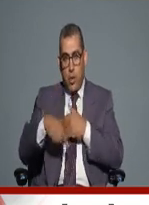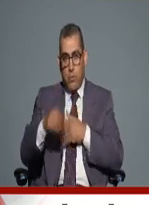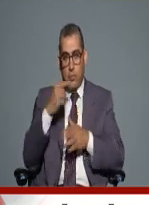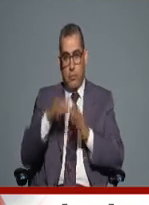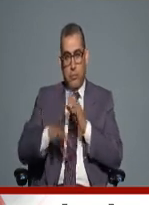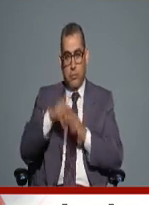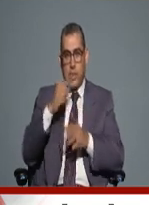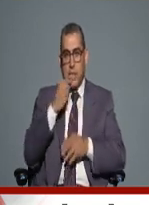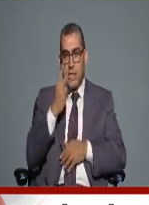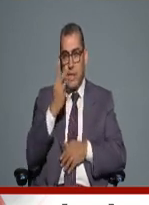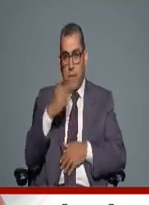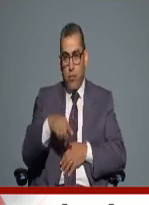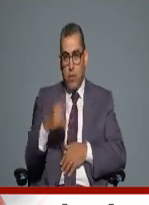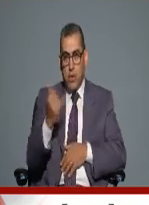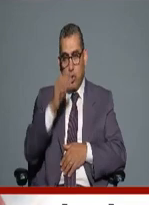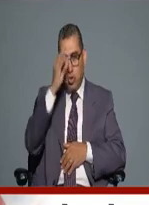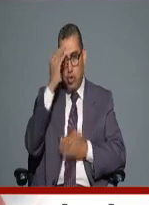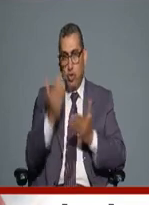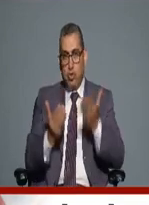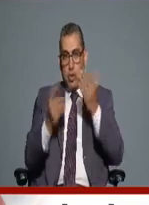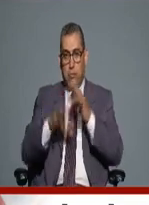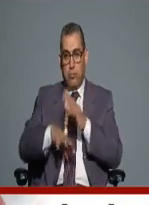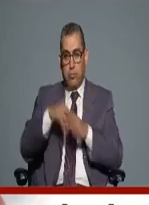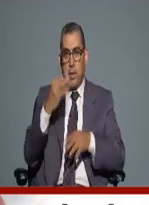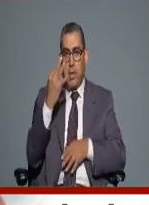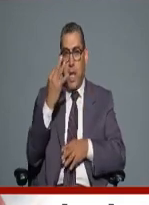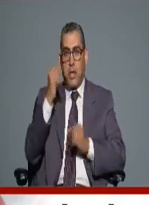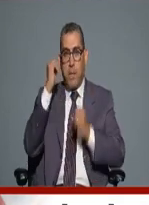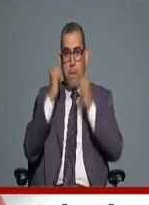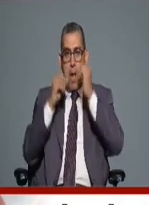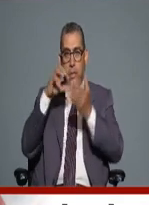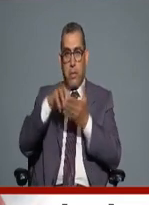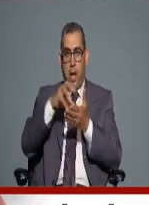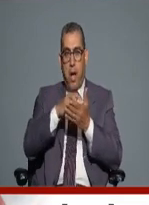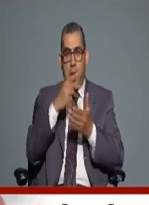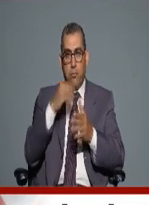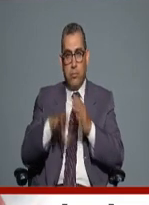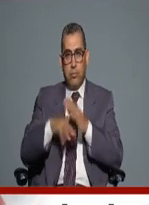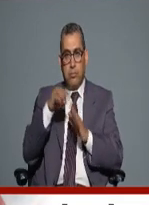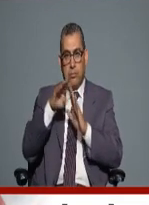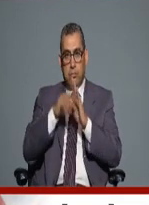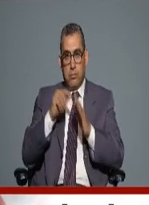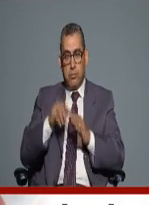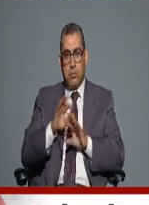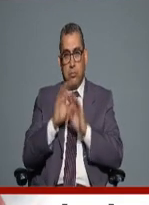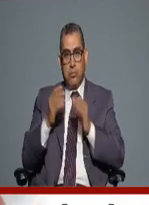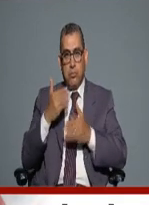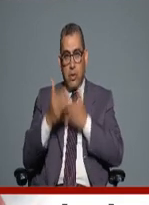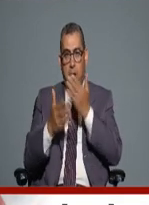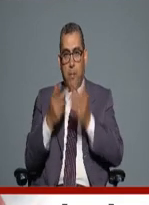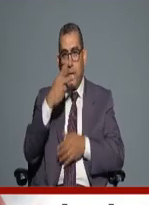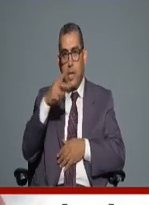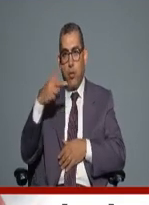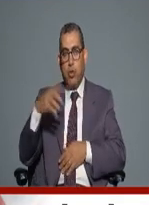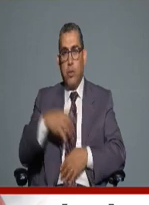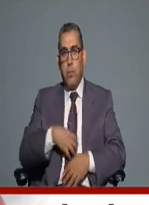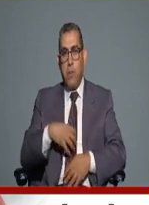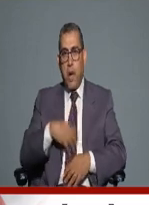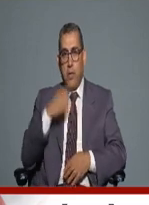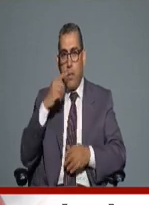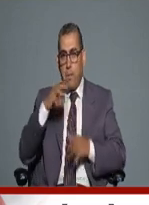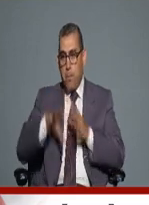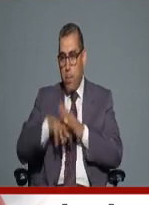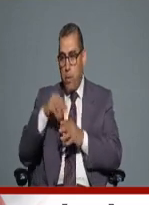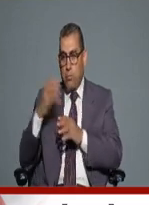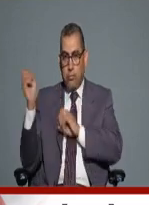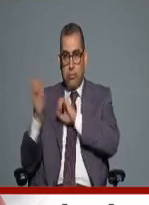سنوات القادمة إن شاء الله إنشاء 3 محطات مهمة جدا بالنسبة لنا، توريد 22 وحدة طوارئ زي ما قلت،